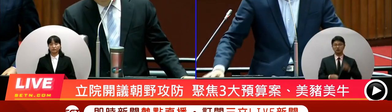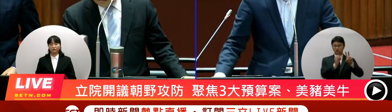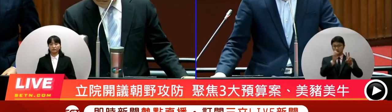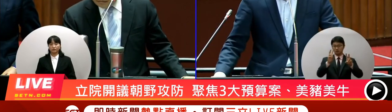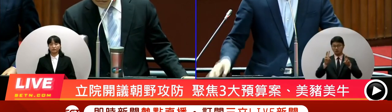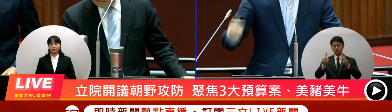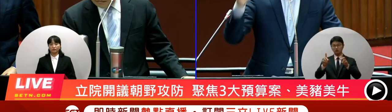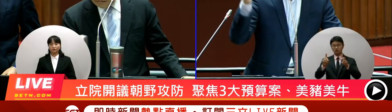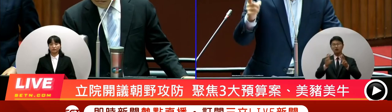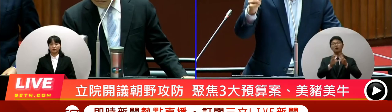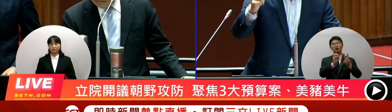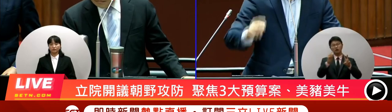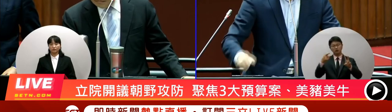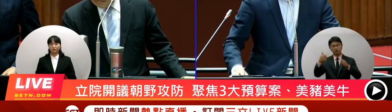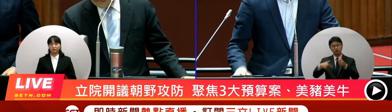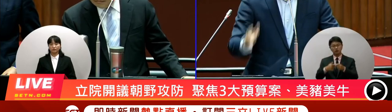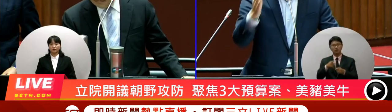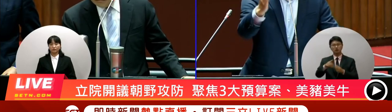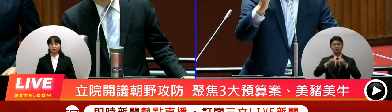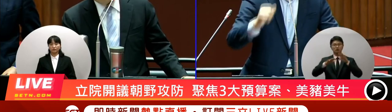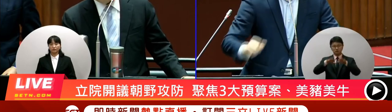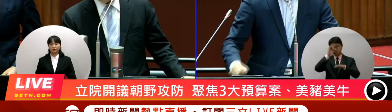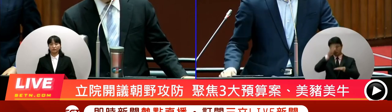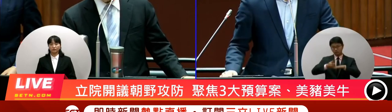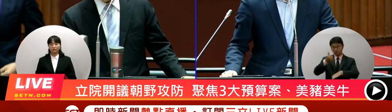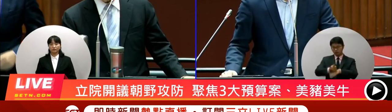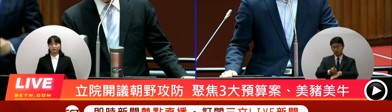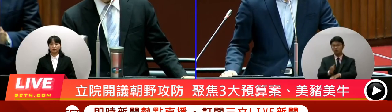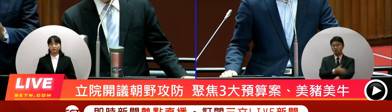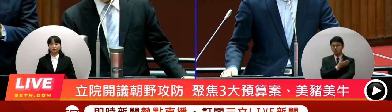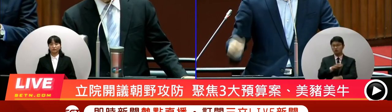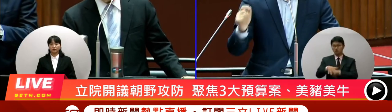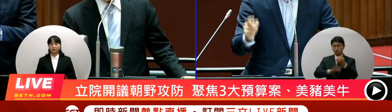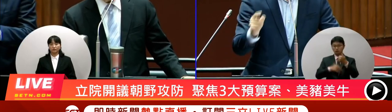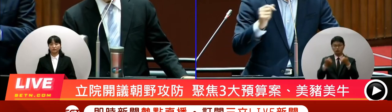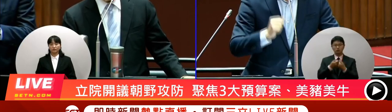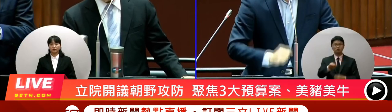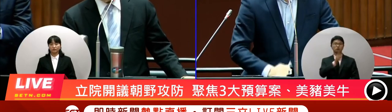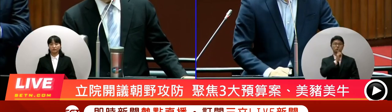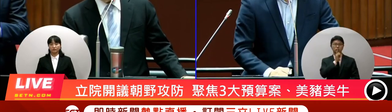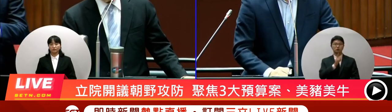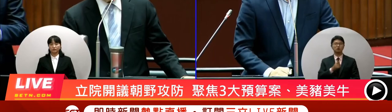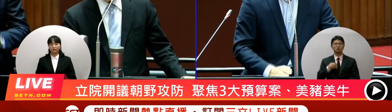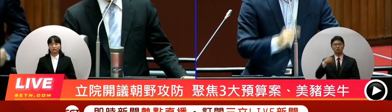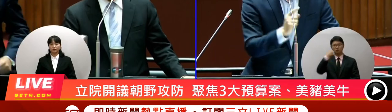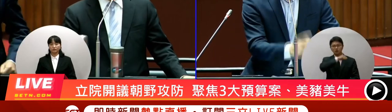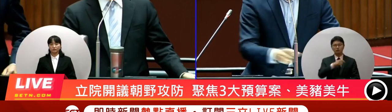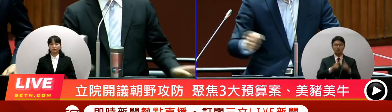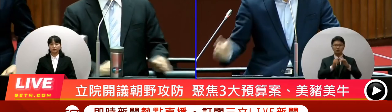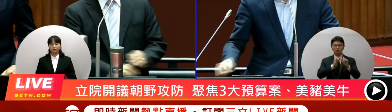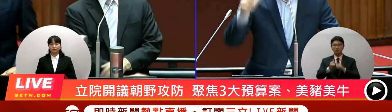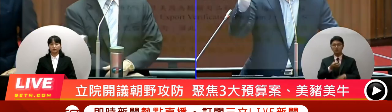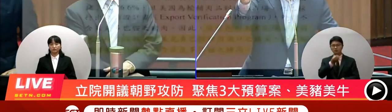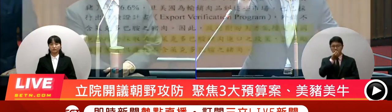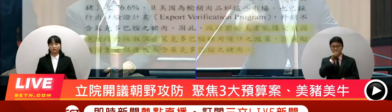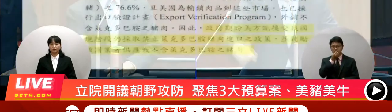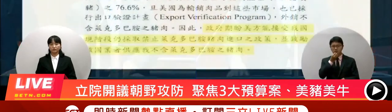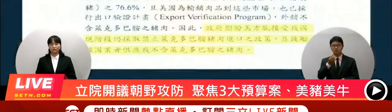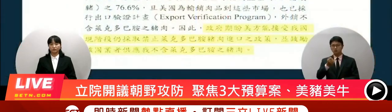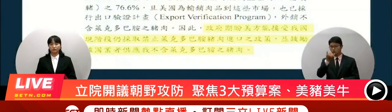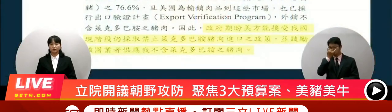政，民进党的政府农委会，你说国人饮食习惯吃猪肉是牛肉的